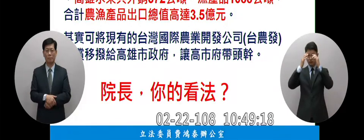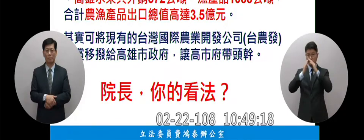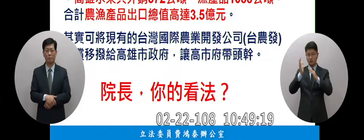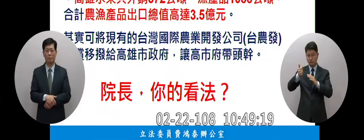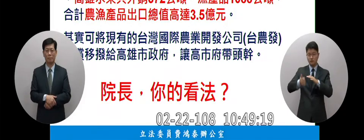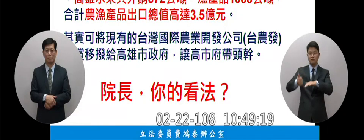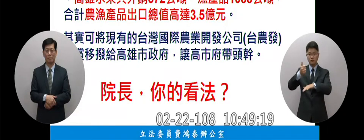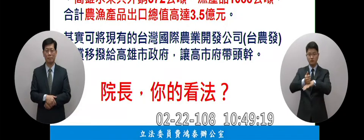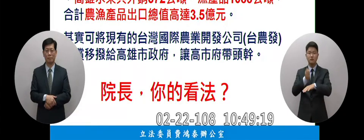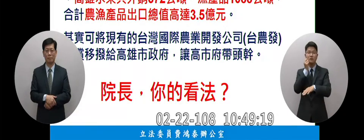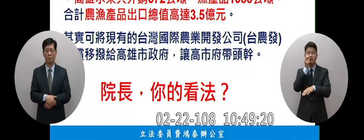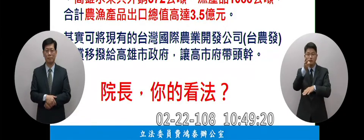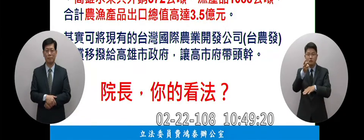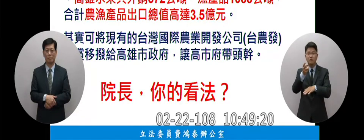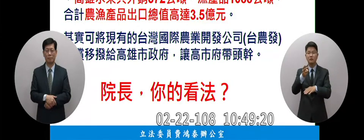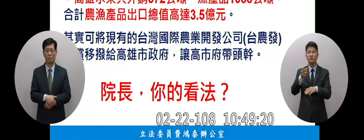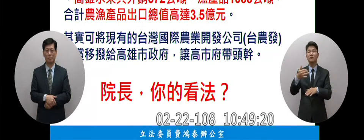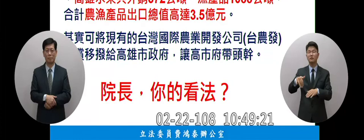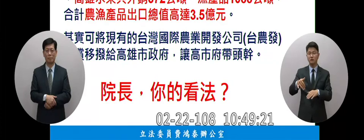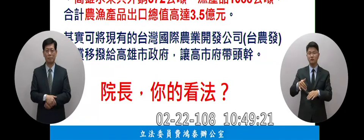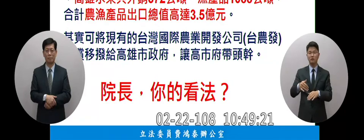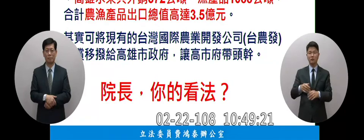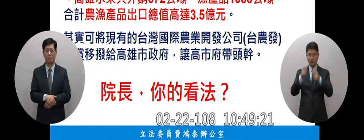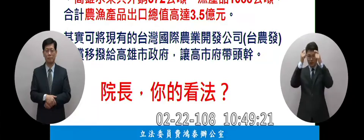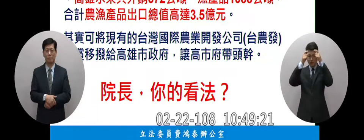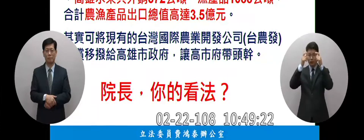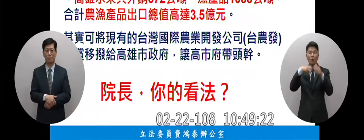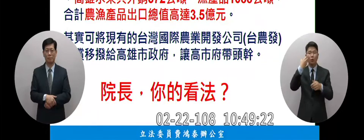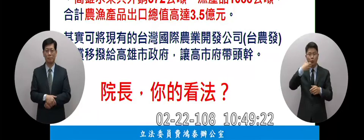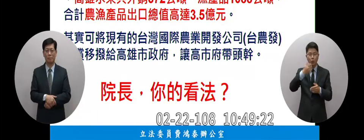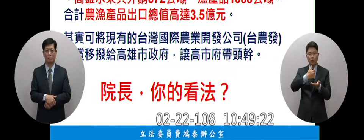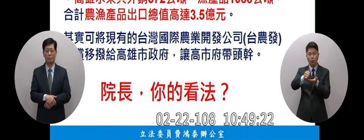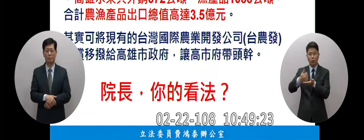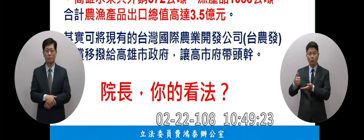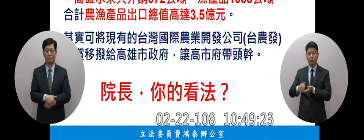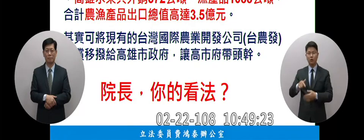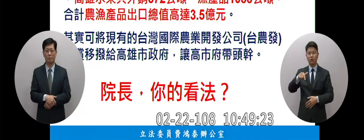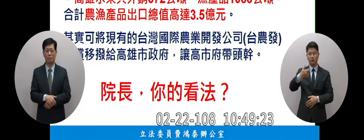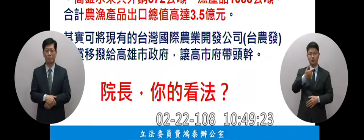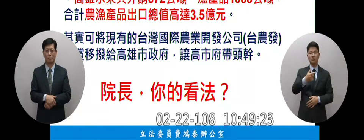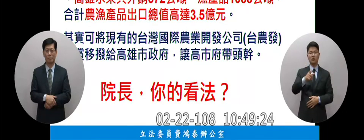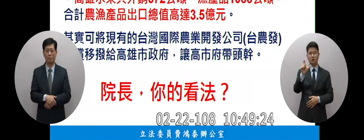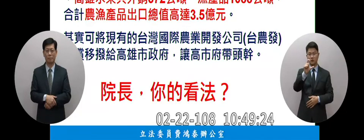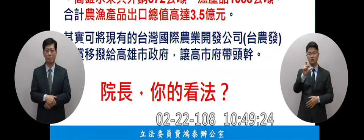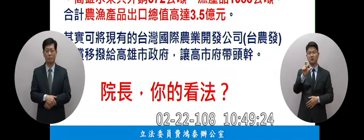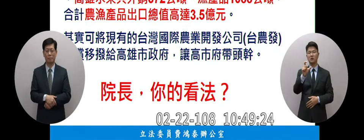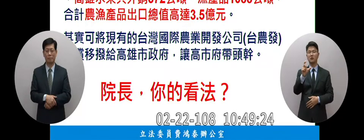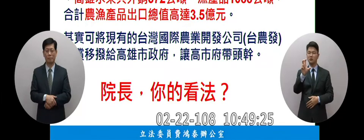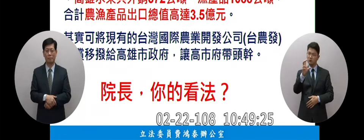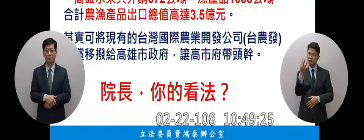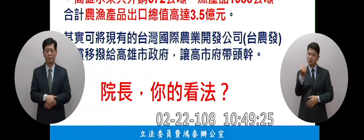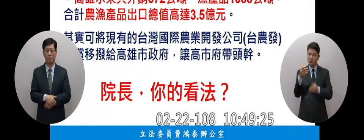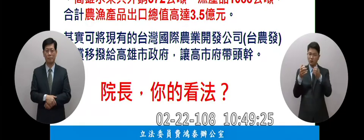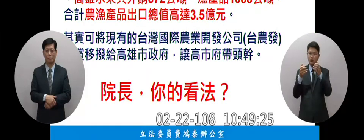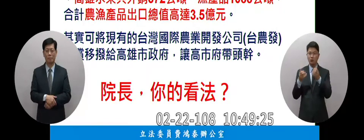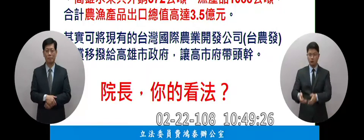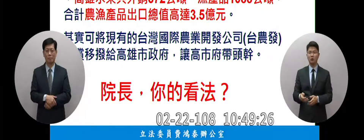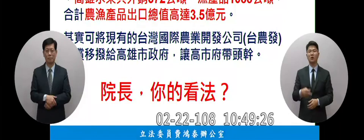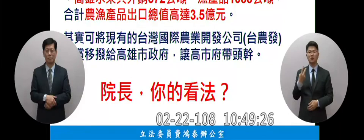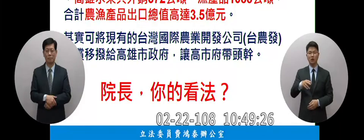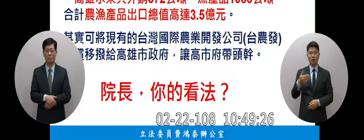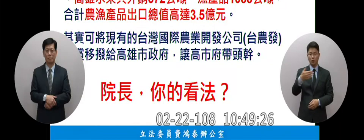月，高雄的水果外销了670多吨，渔产